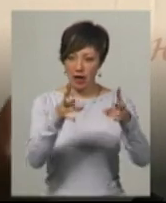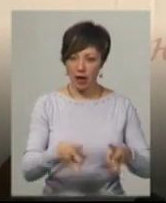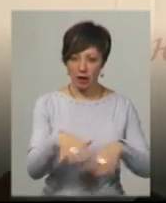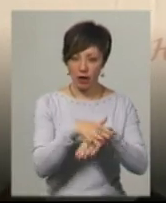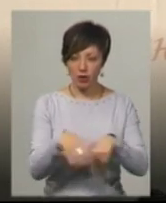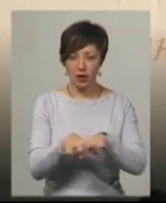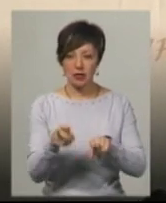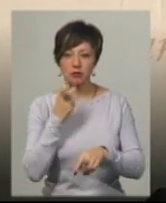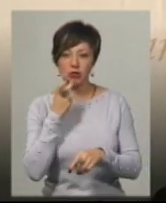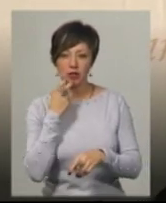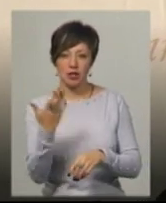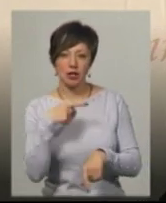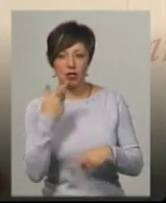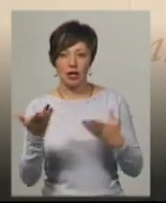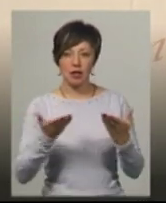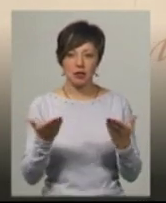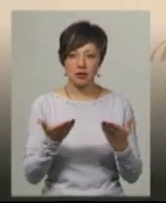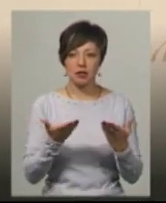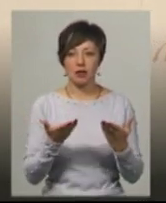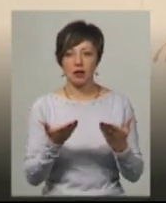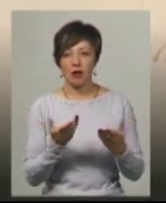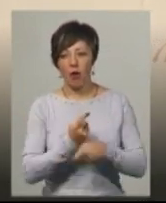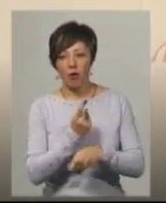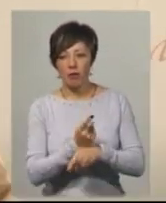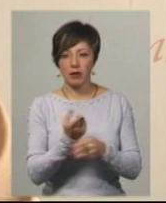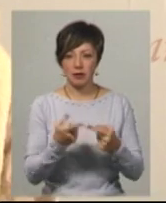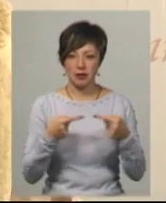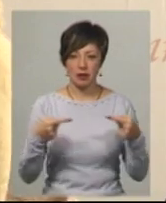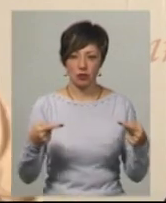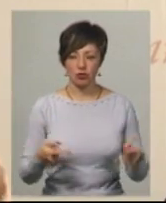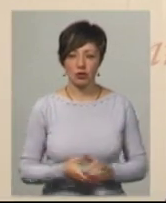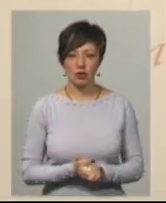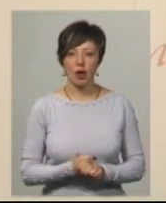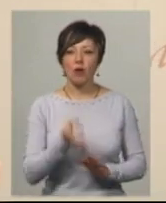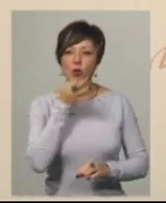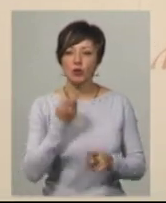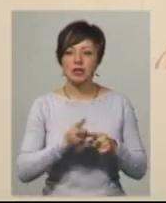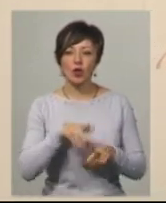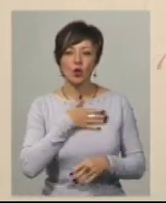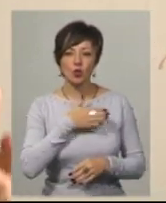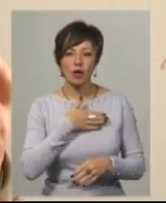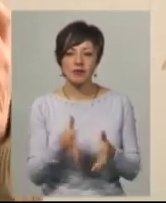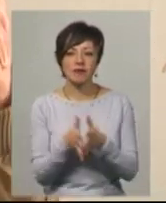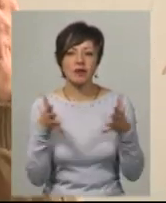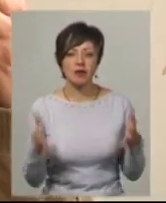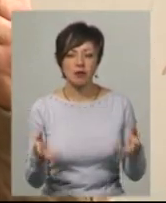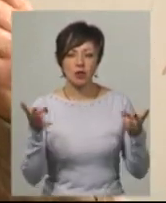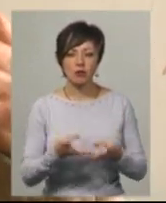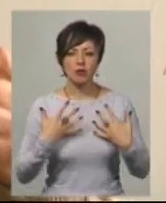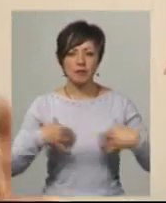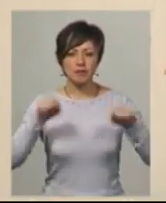ось такий смішник, ви кажете, там десь якийсь говір, десь якийсь прикол і так далі. Подобається оця душевність велика, вона потребує дуже